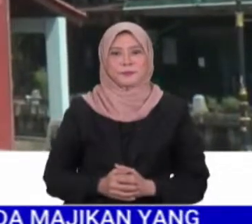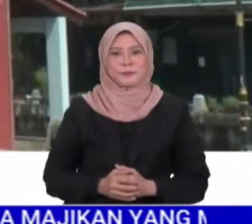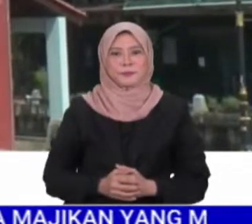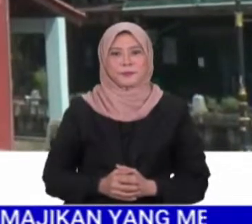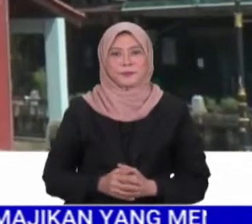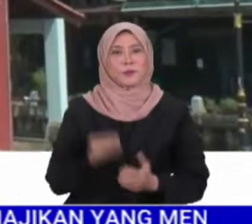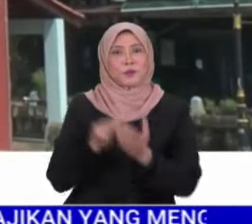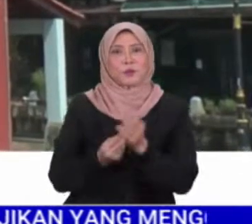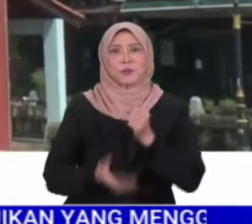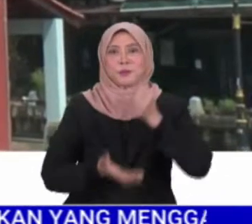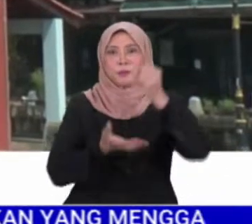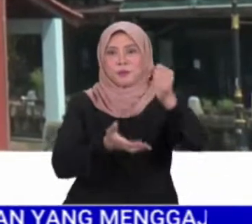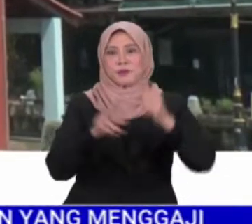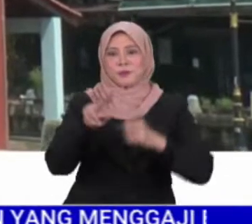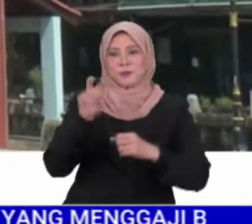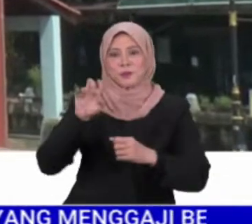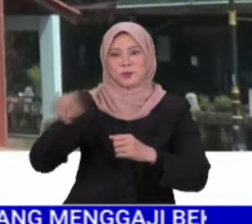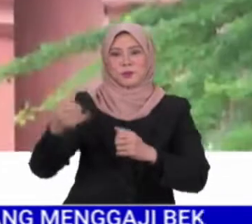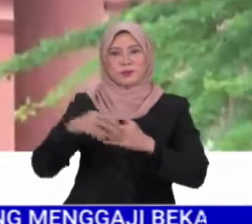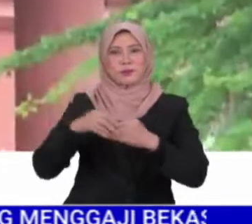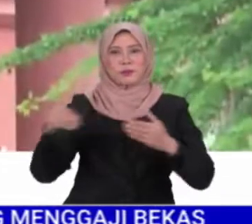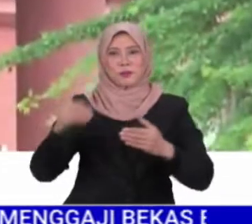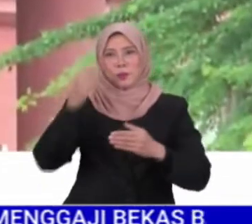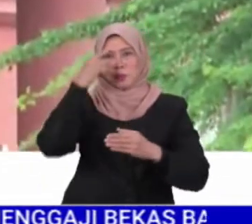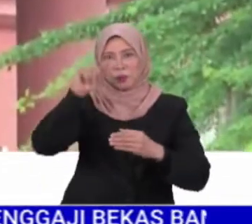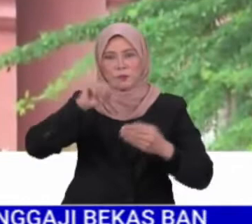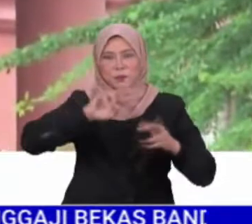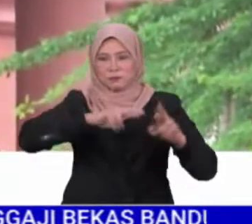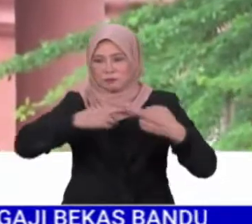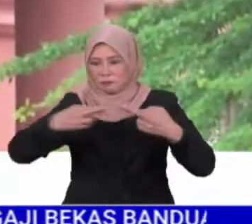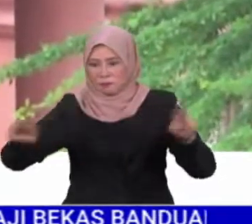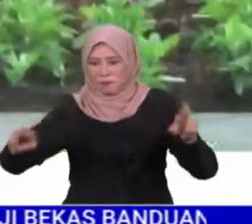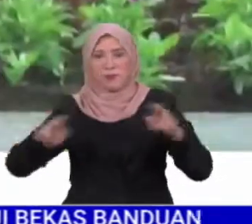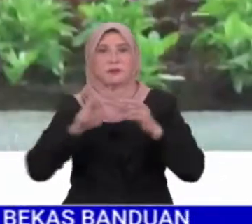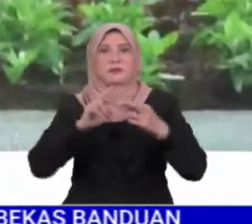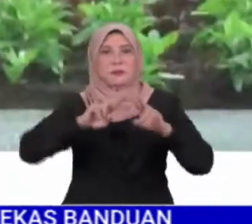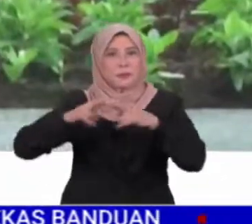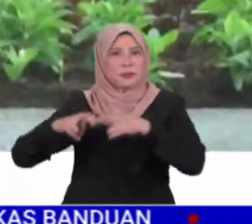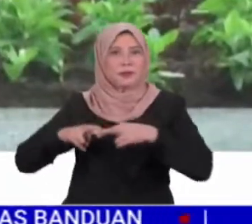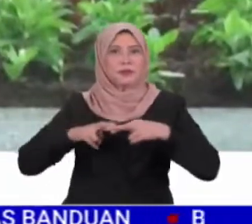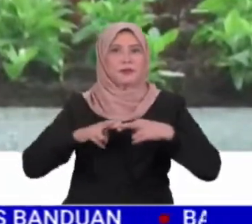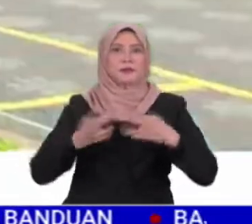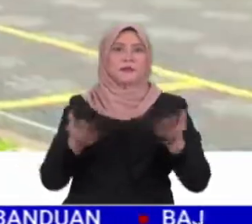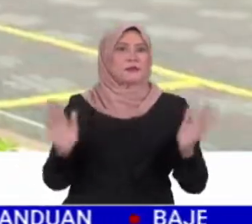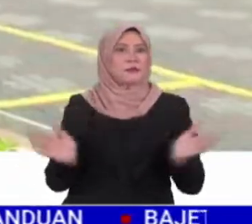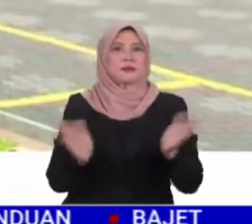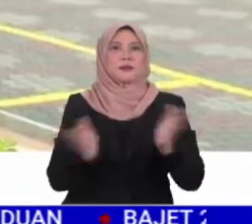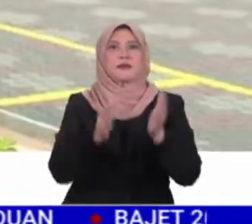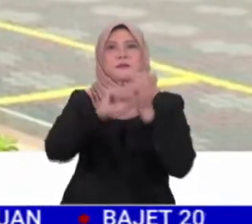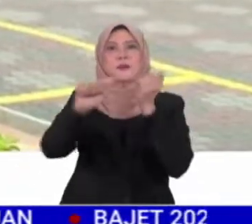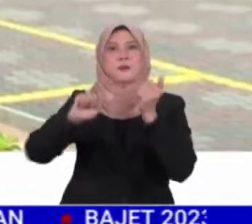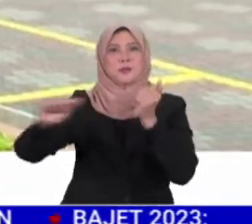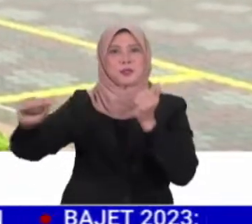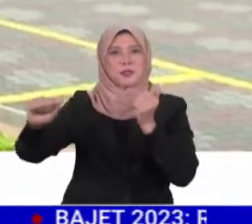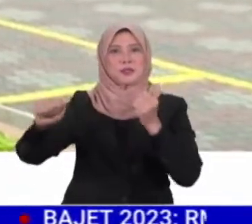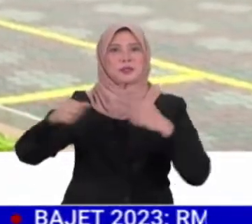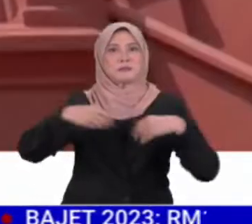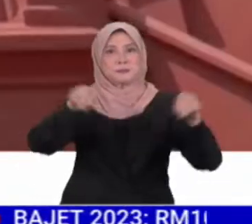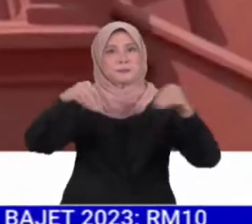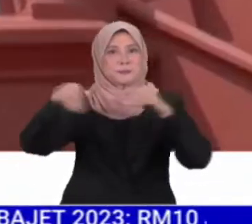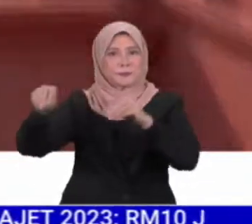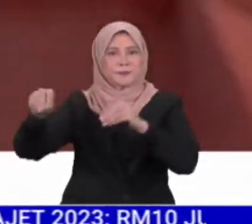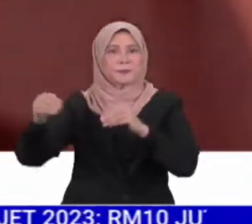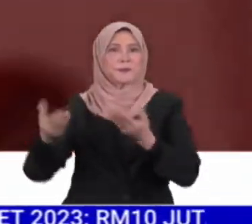Selain itu, peruntukan RM200 juta untuk memulihkan sektor pelancongan khususnya dalam aspek galakan, promosi dan pemasaran